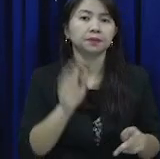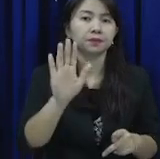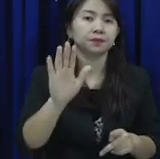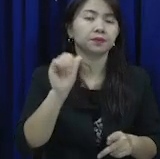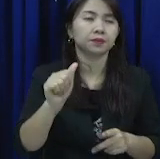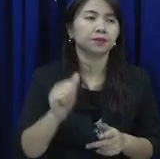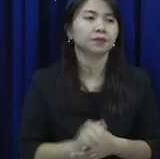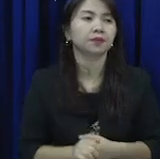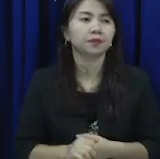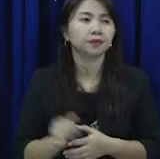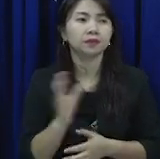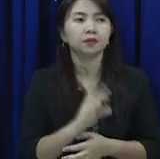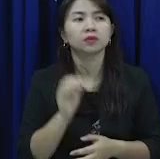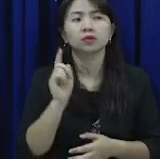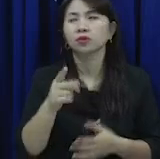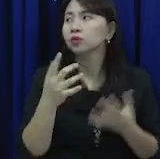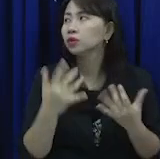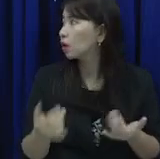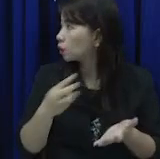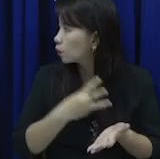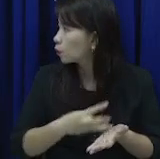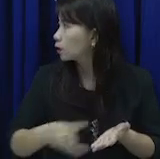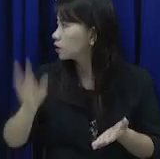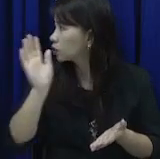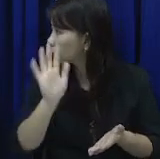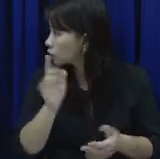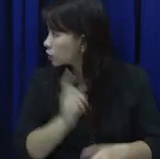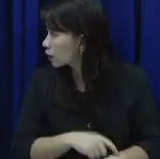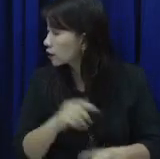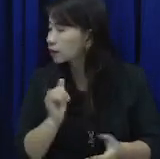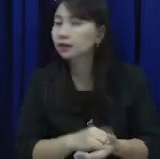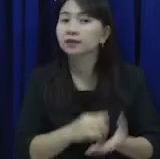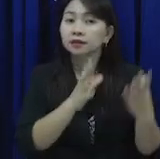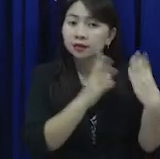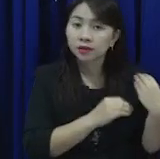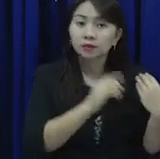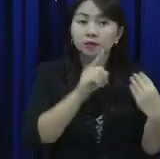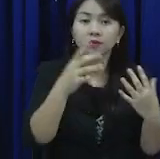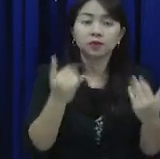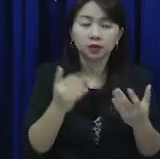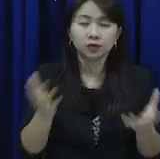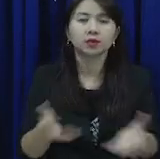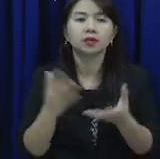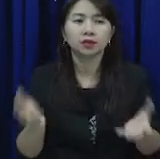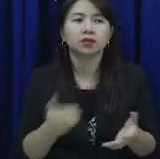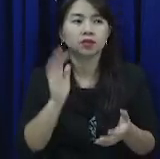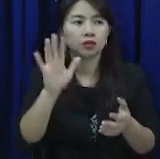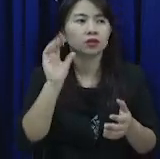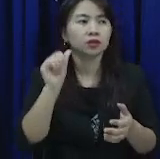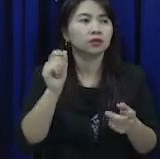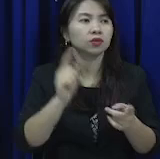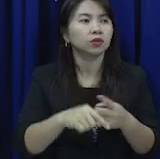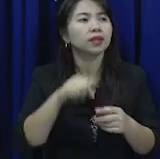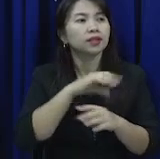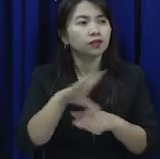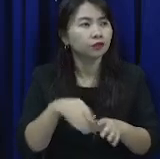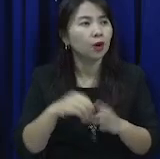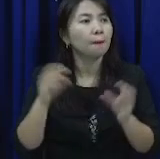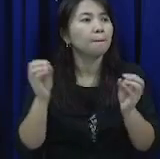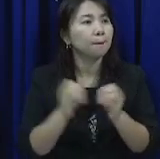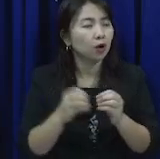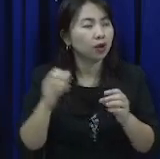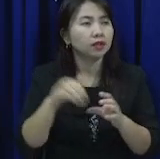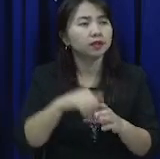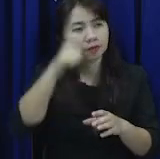di ba and you are wasting your time na sana na-motivate niyo yung sarili niyo to involve more para sa gawain ng panginoon